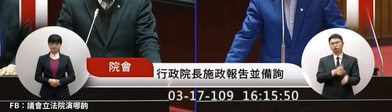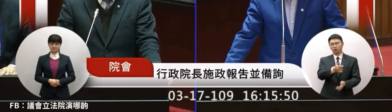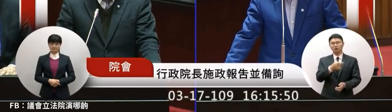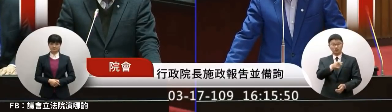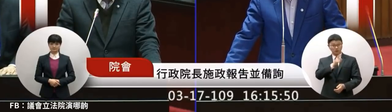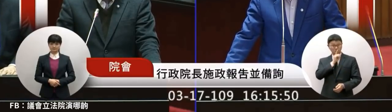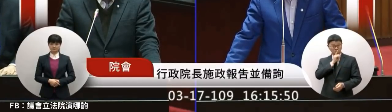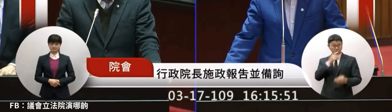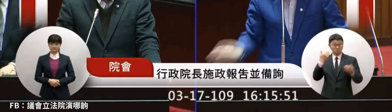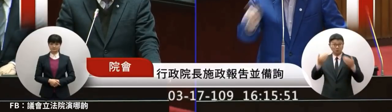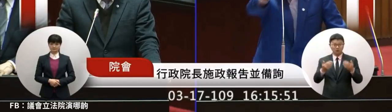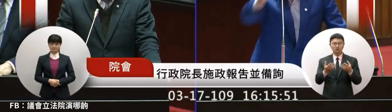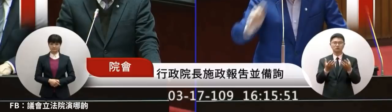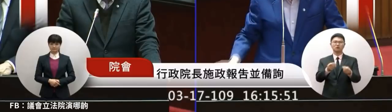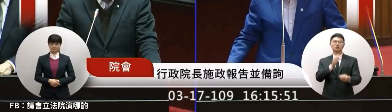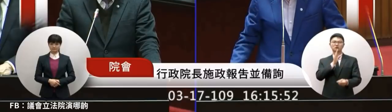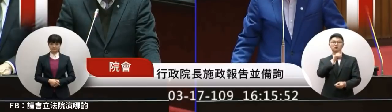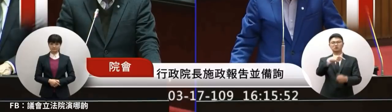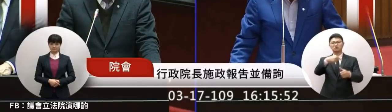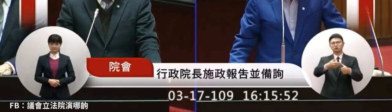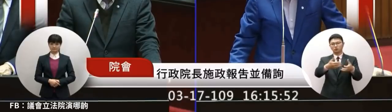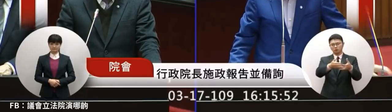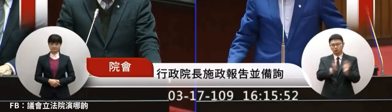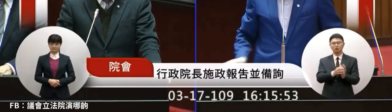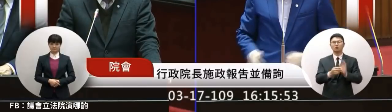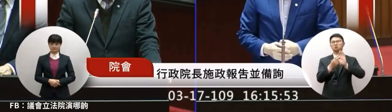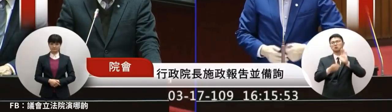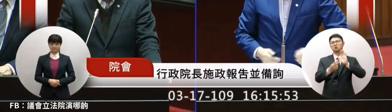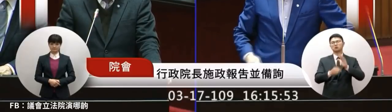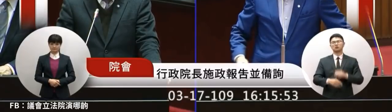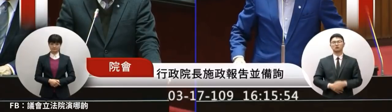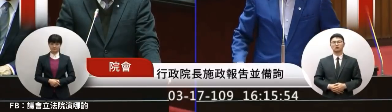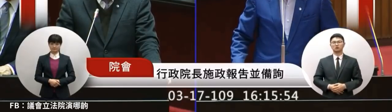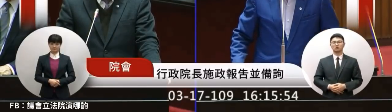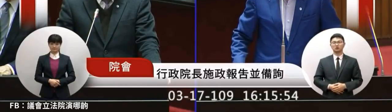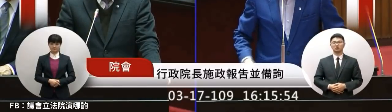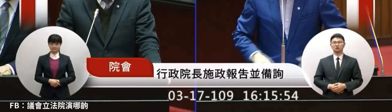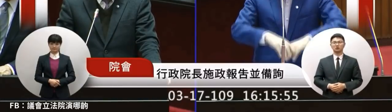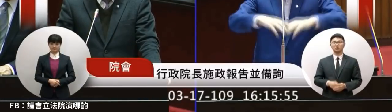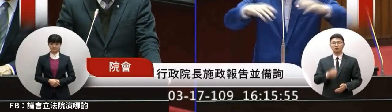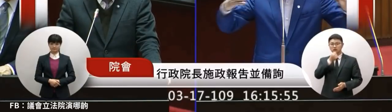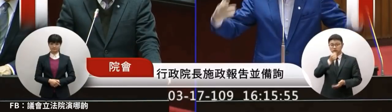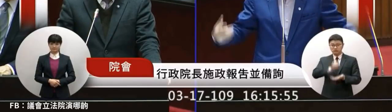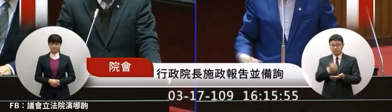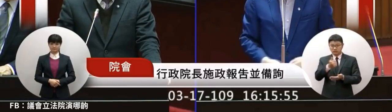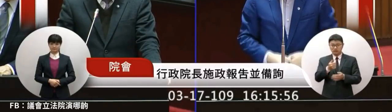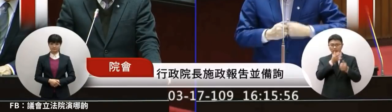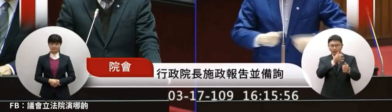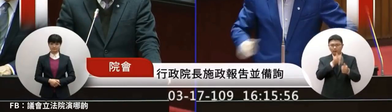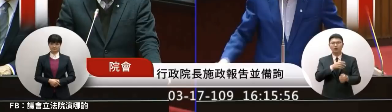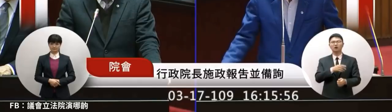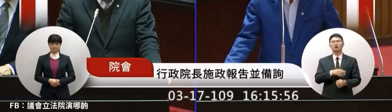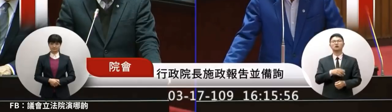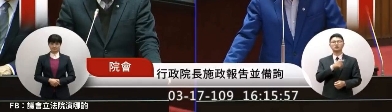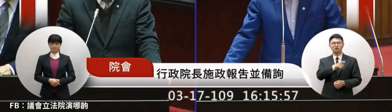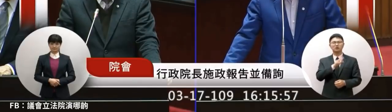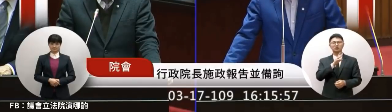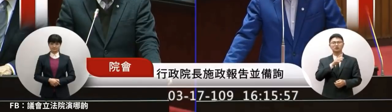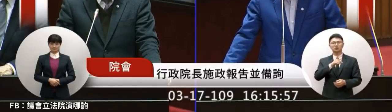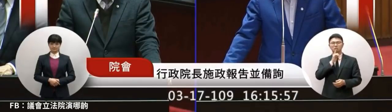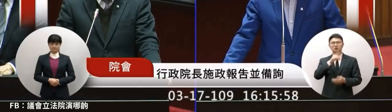他没有哦，是你讲哦。你后来人家当媒体问你了以后，你才和缓的讲说建